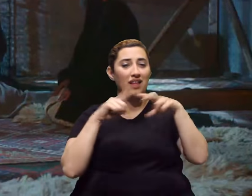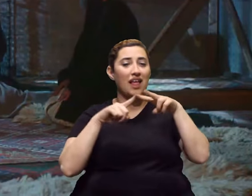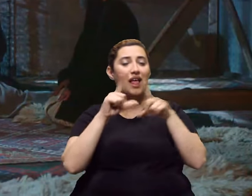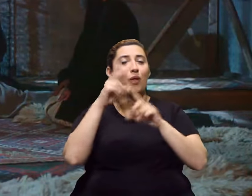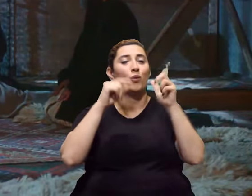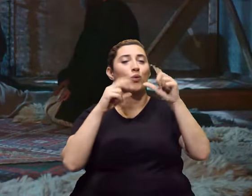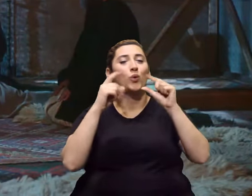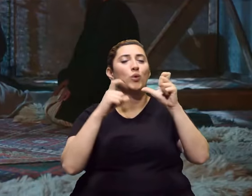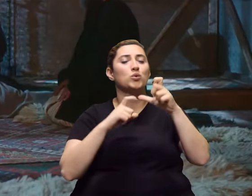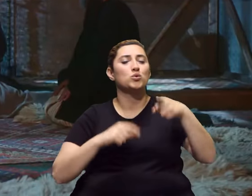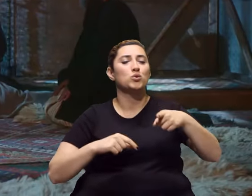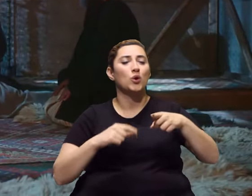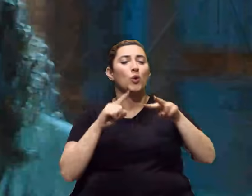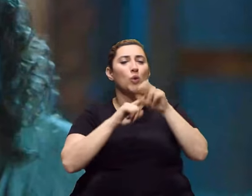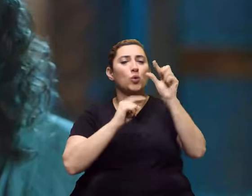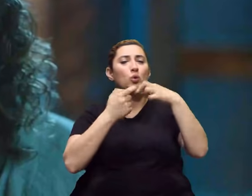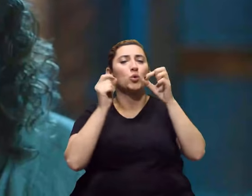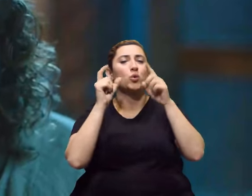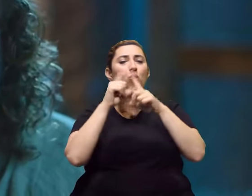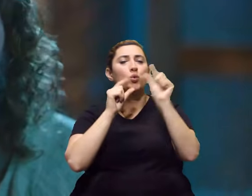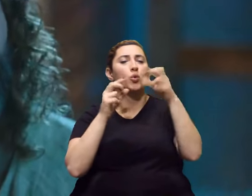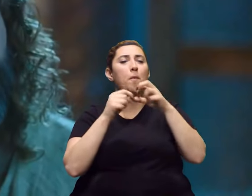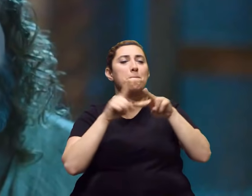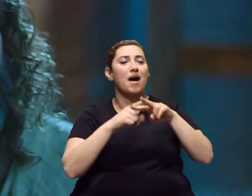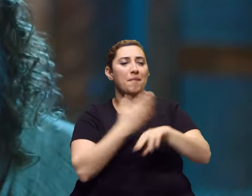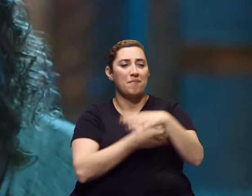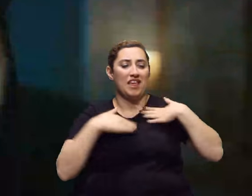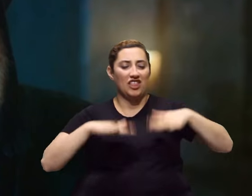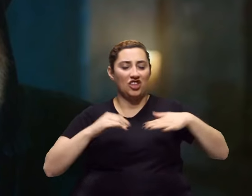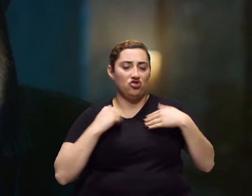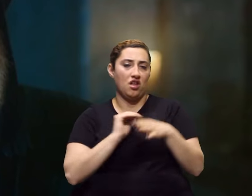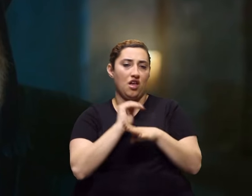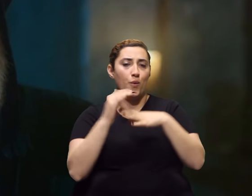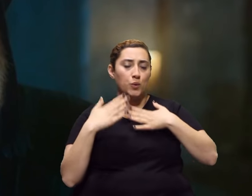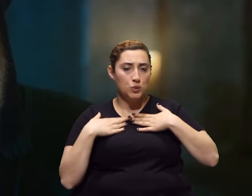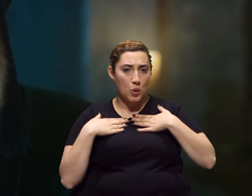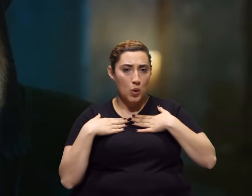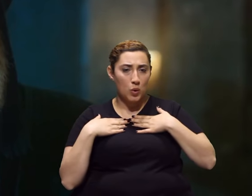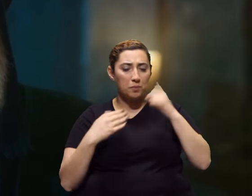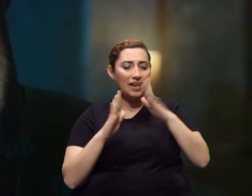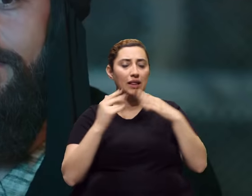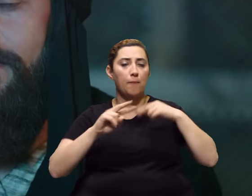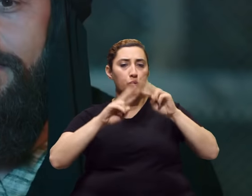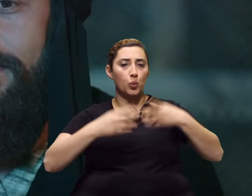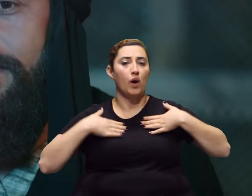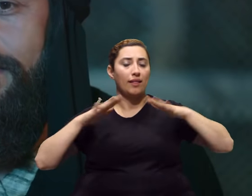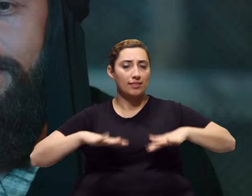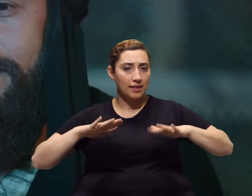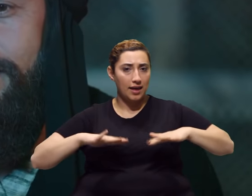Endülüs'te Kurduba derler şehirdeyim. Şehirde yaşarım şeyhim. Bir kitap